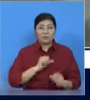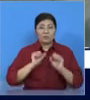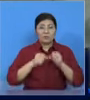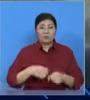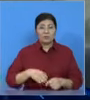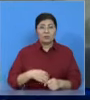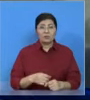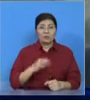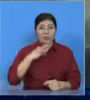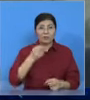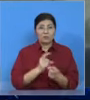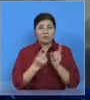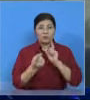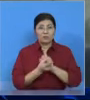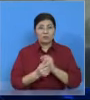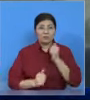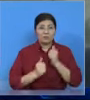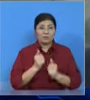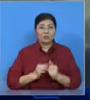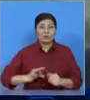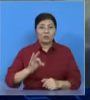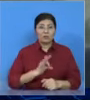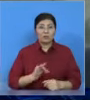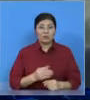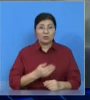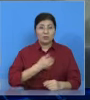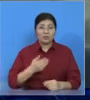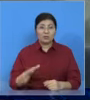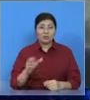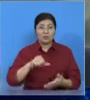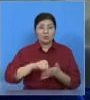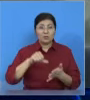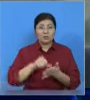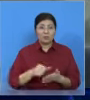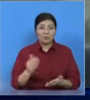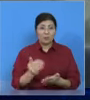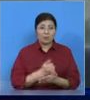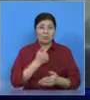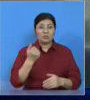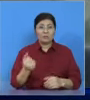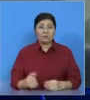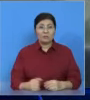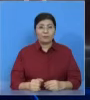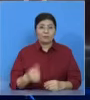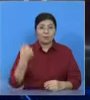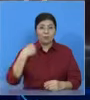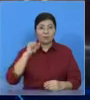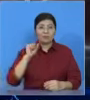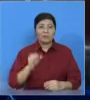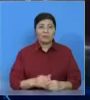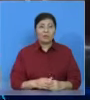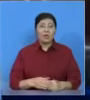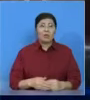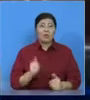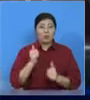своими опытами и посоревноваться между регионами. Желаю всем участникам удачи и победы себе. Отметим,